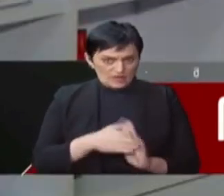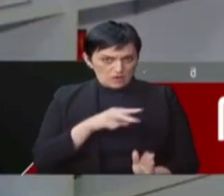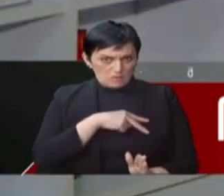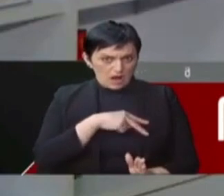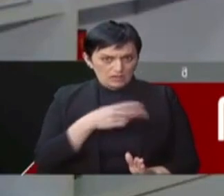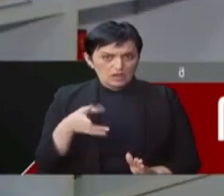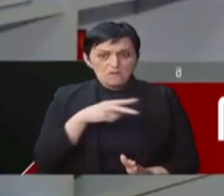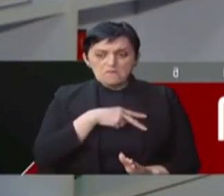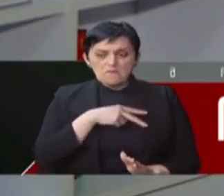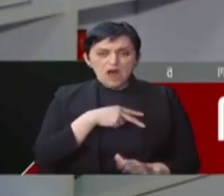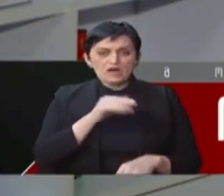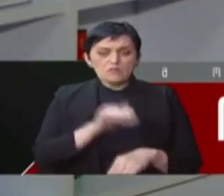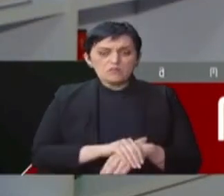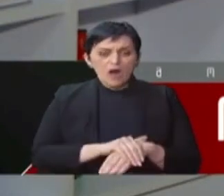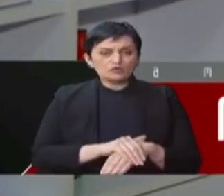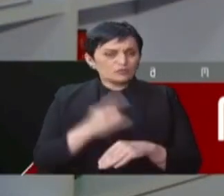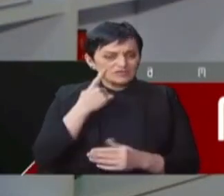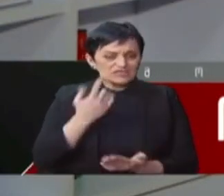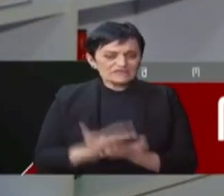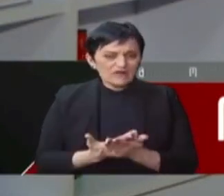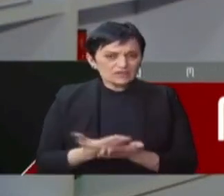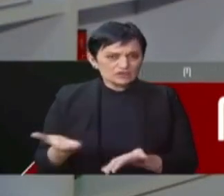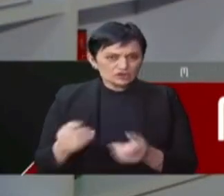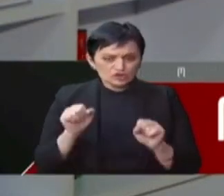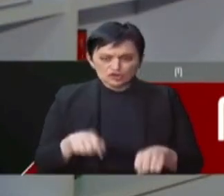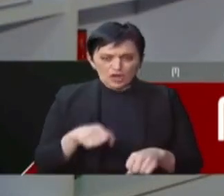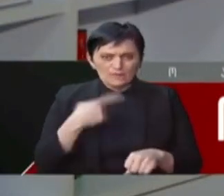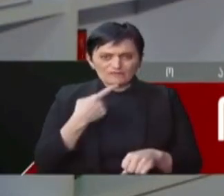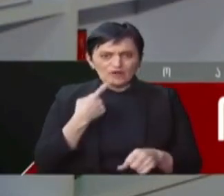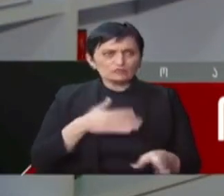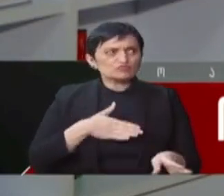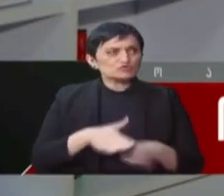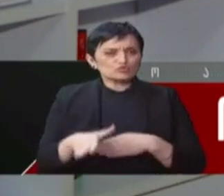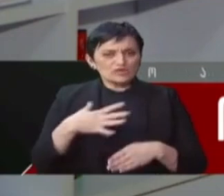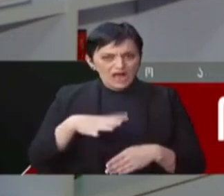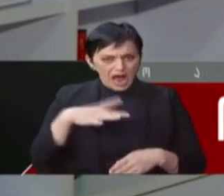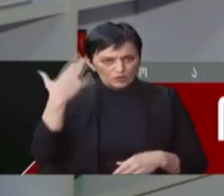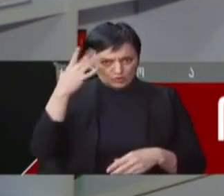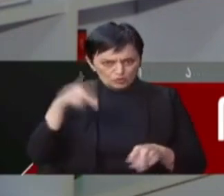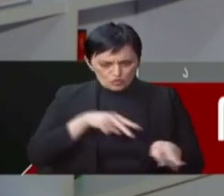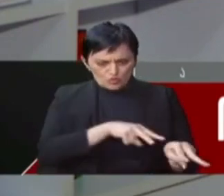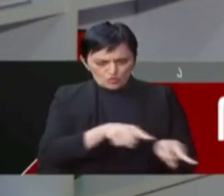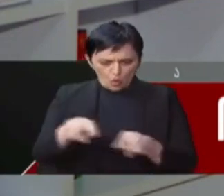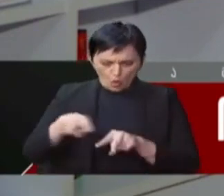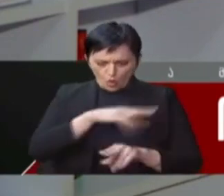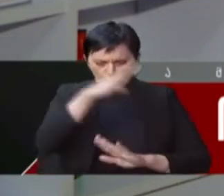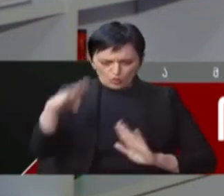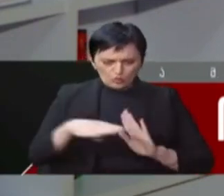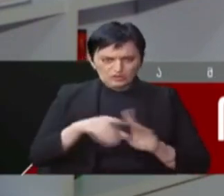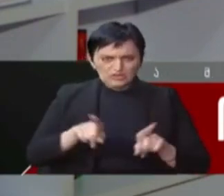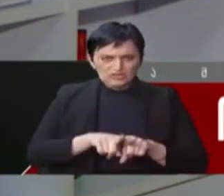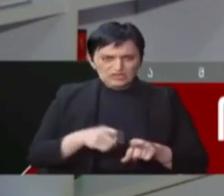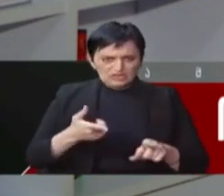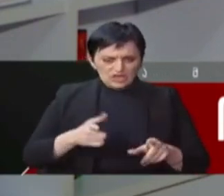ანუ პარლამენტი ფაქტობრივად რაღაც თვალსაზრისით შეიძლება ვთქვათ, რომ სრულად არის ქართული ოცნების კონტროლის ქვეშ იმდენად